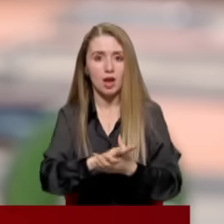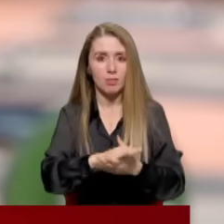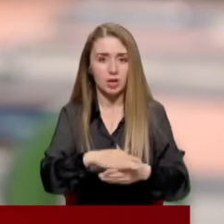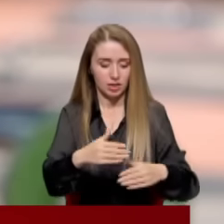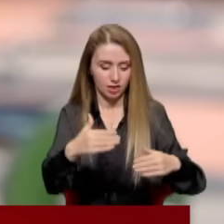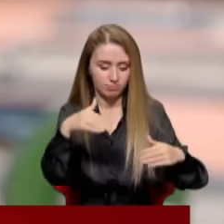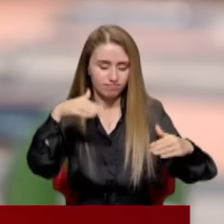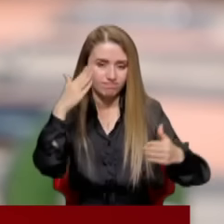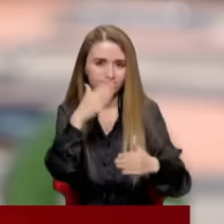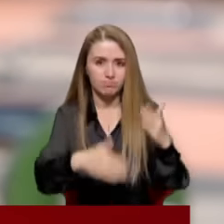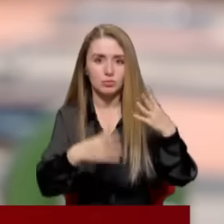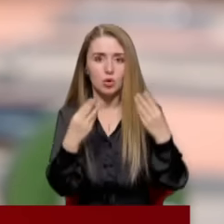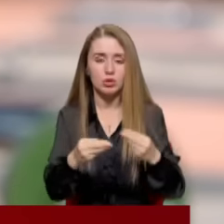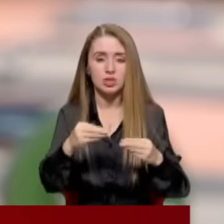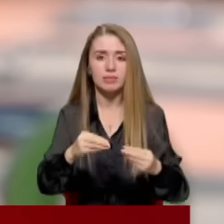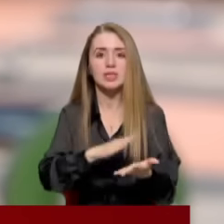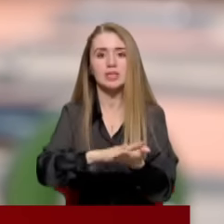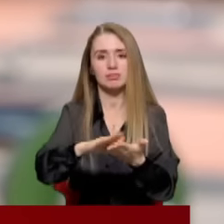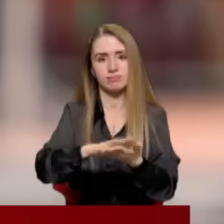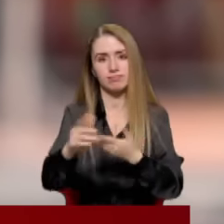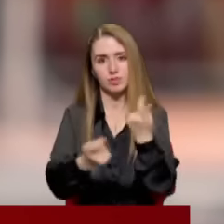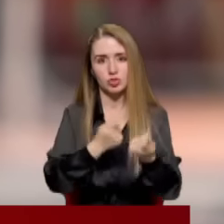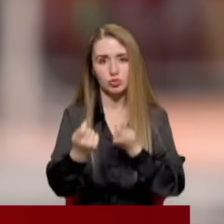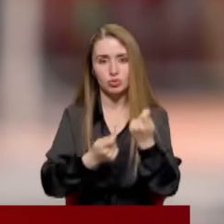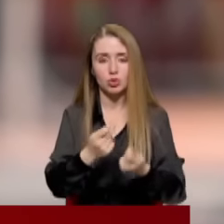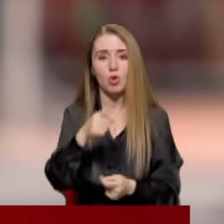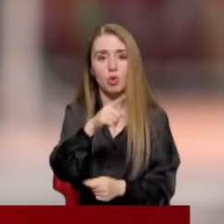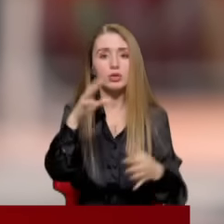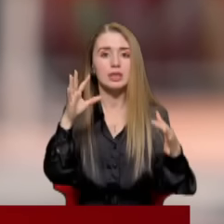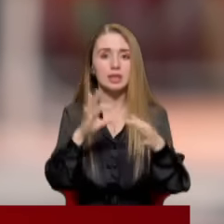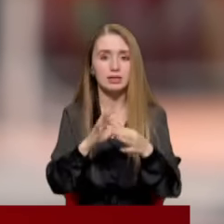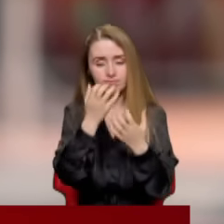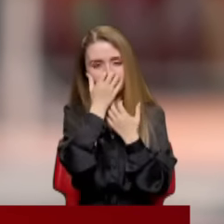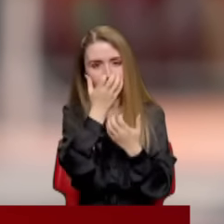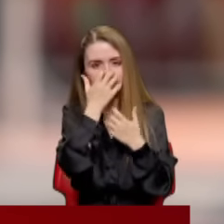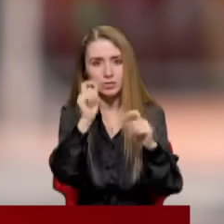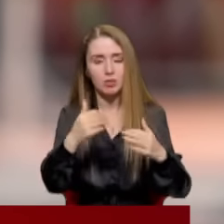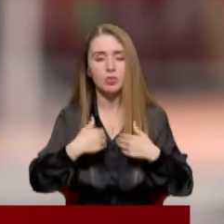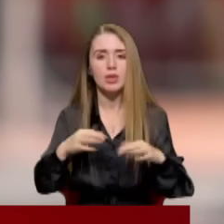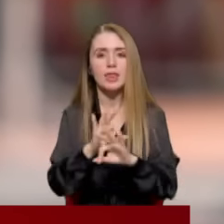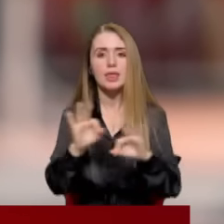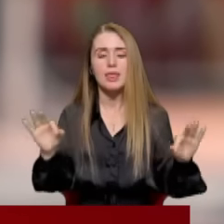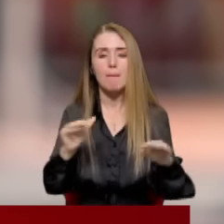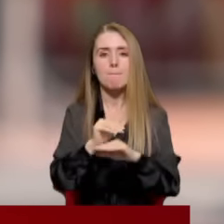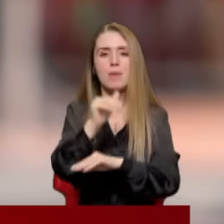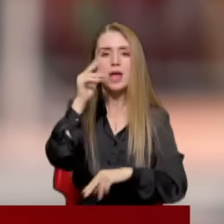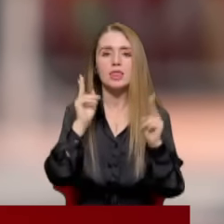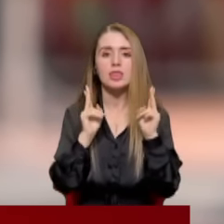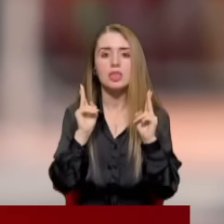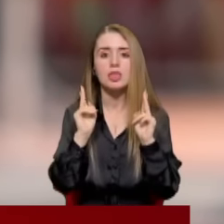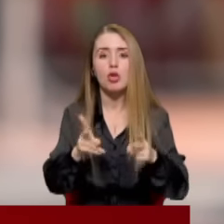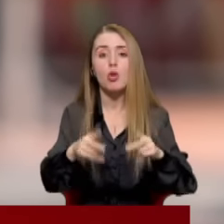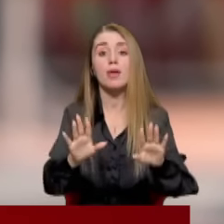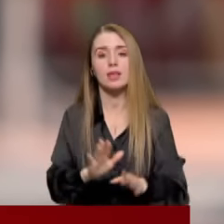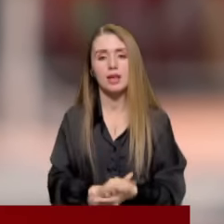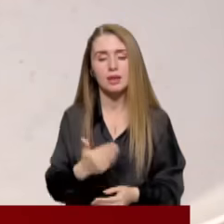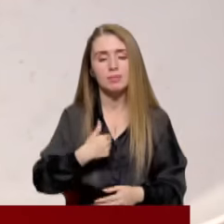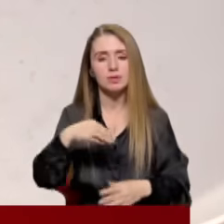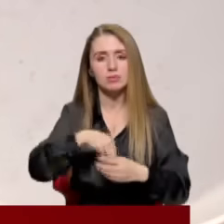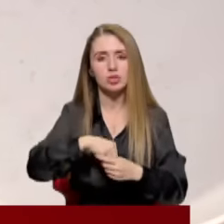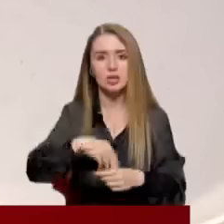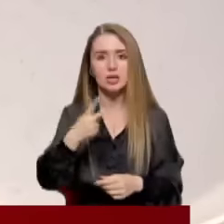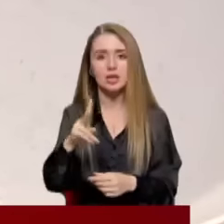biraz altından, şu an toparlanma aşamasında. Hala onunla ilgileniyoruz. Yani tam olarak hayat normale geçmiş sayılamaz bizim